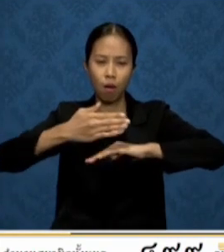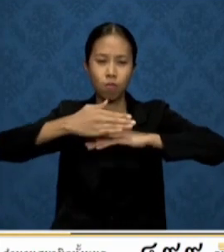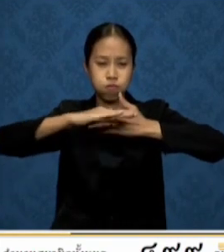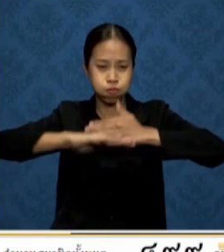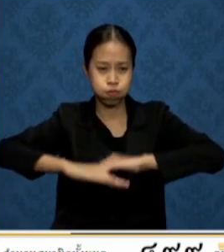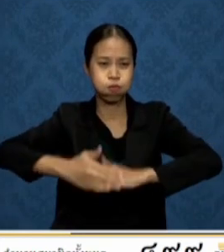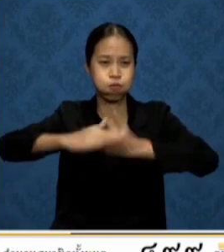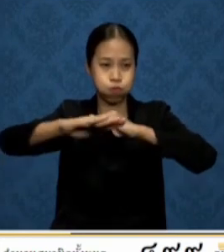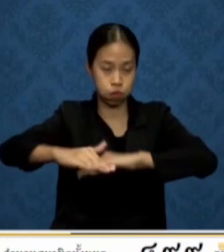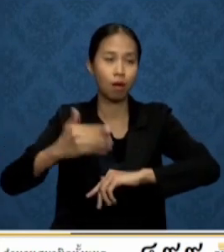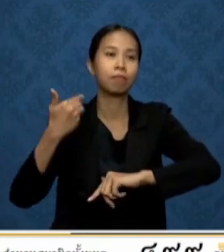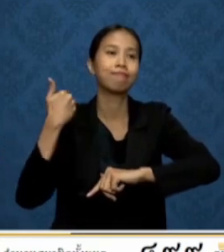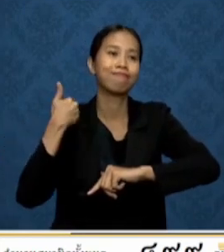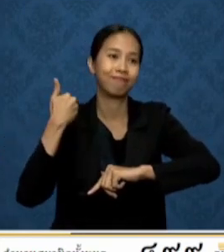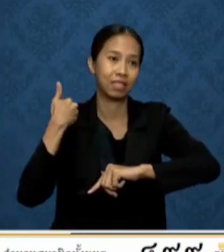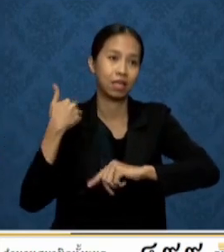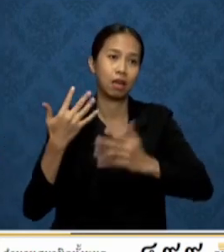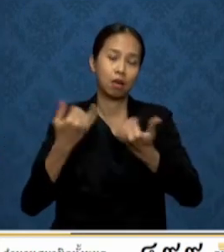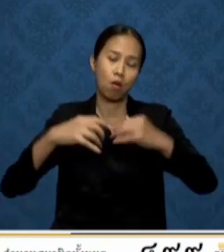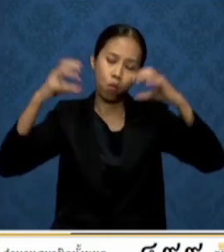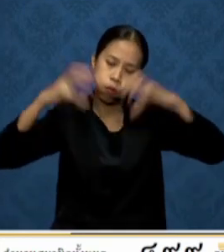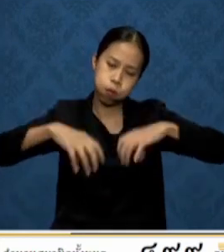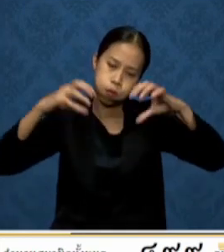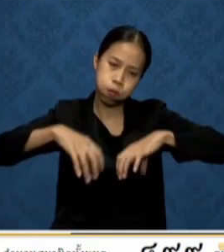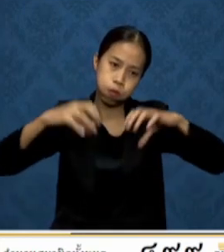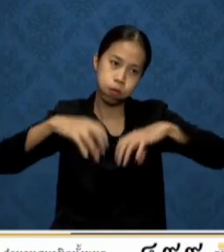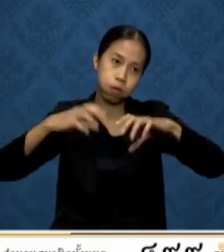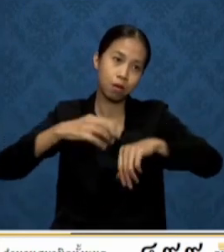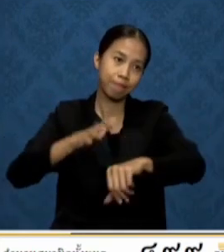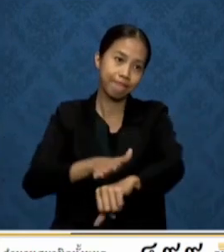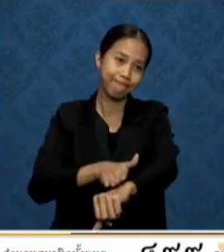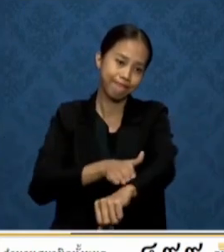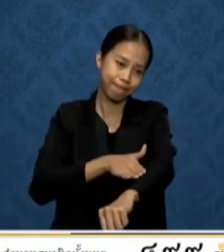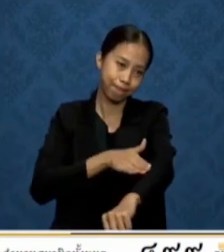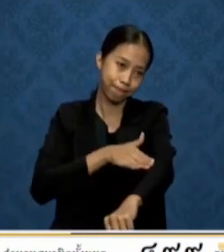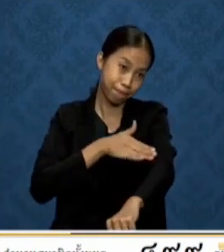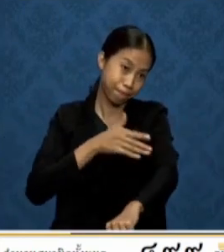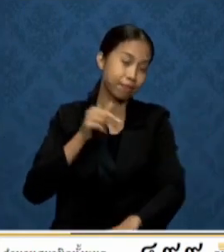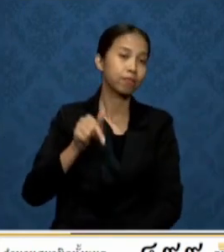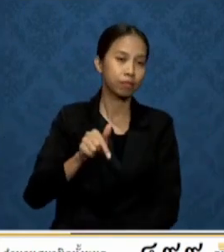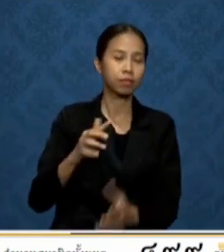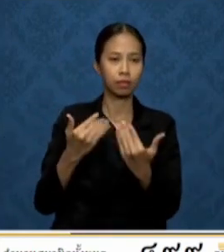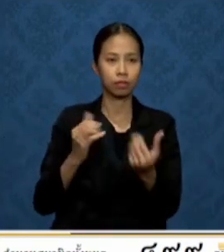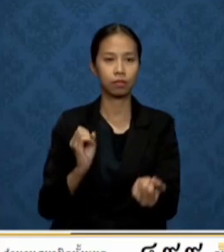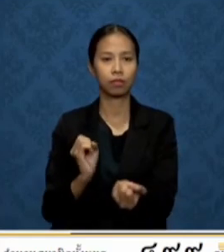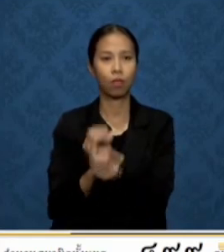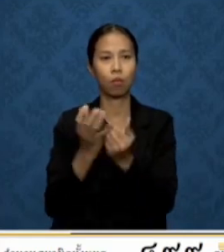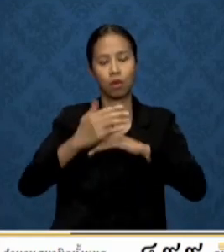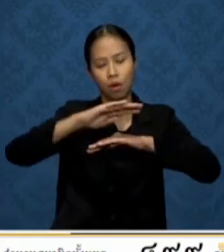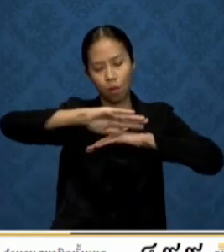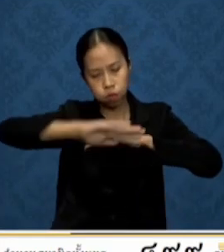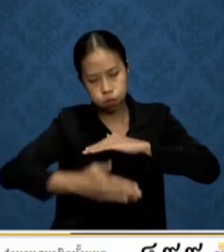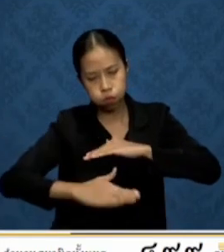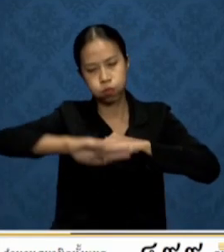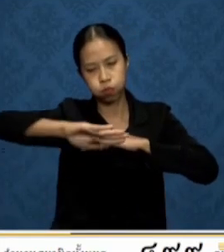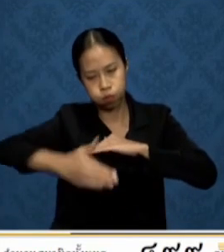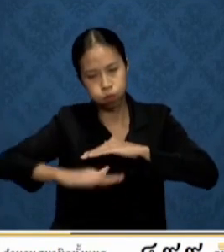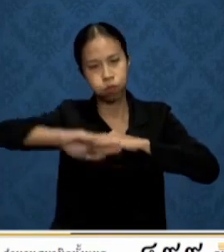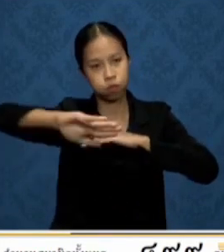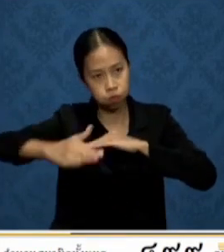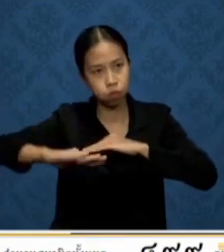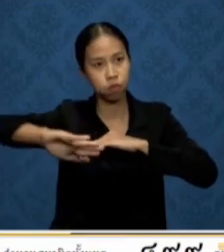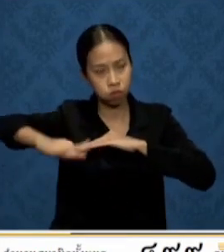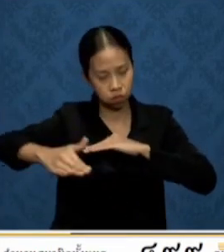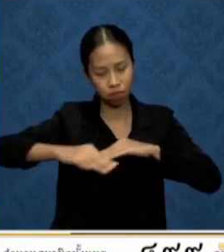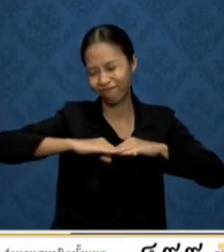ออยู่ก่อนหน้านี้แล้วเมื่อเจอสภาวะขนตกหนักหลายวันติดต่อกันทำใหพื้นที่เป็หุเป็บ่อตลอดเส้นทาง